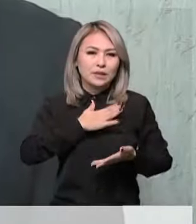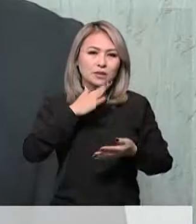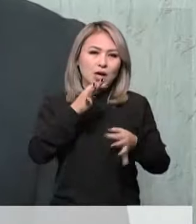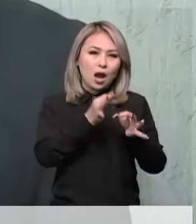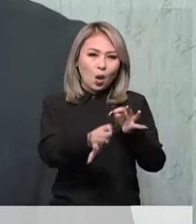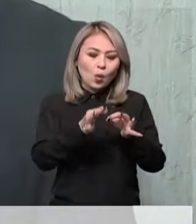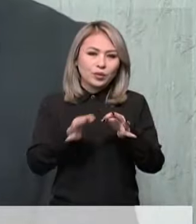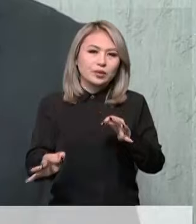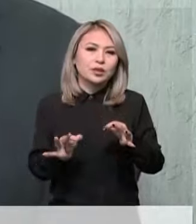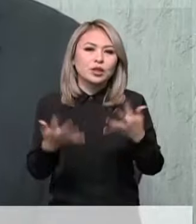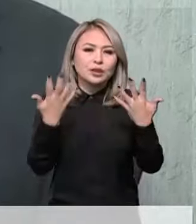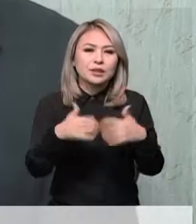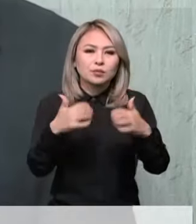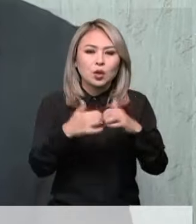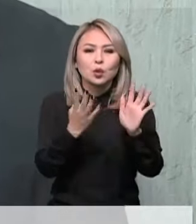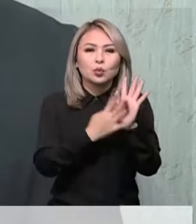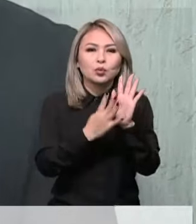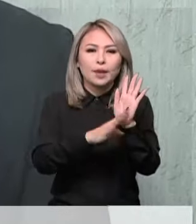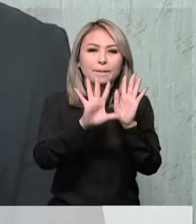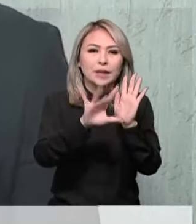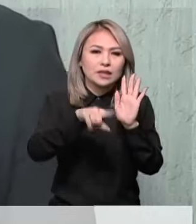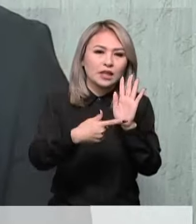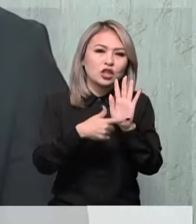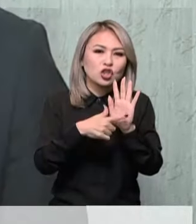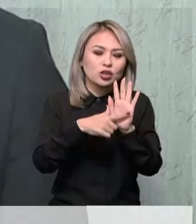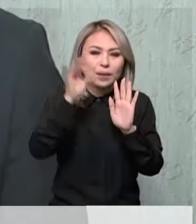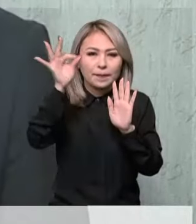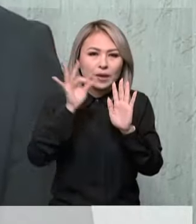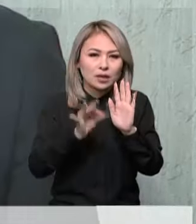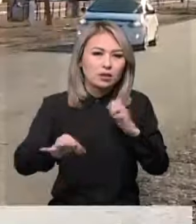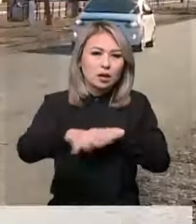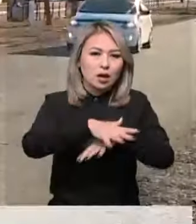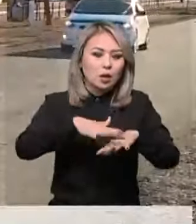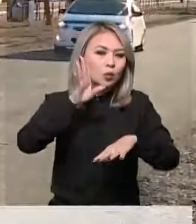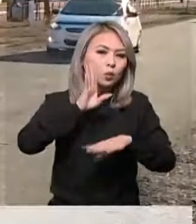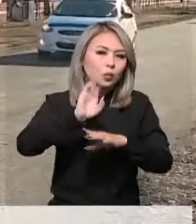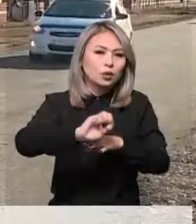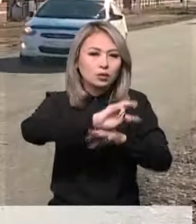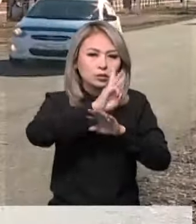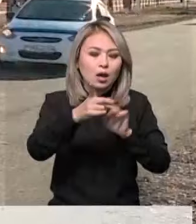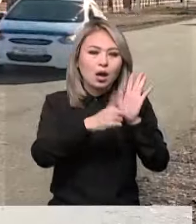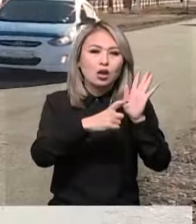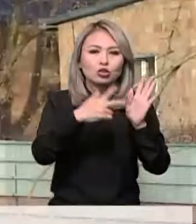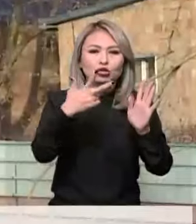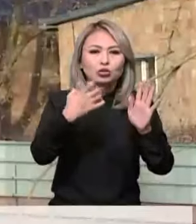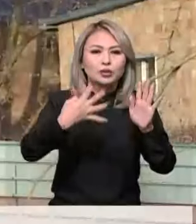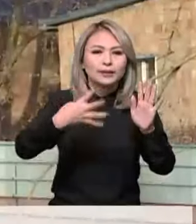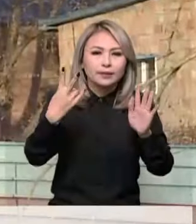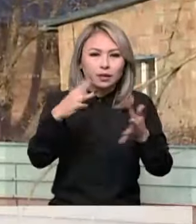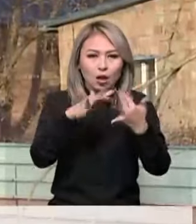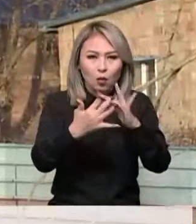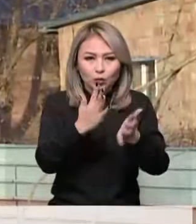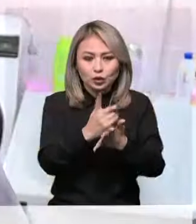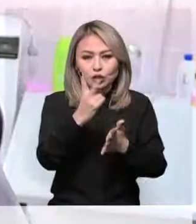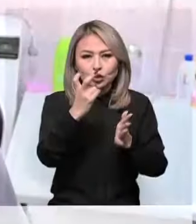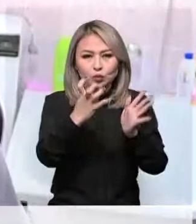ауданда есептегенде 95-7% халық сумен қамтылған. Қарағанды облысында 342 ауыл бар. Оларда 209